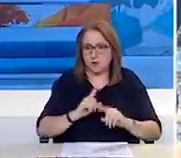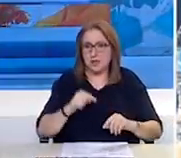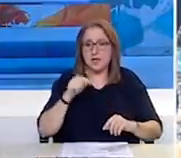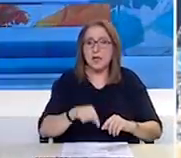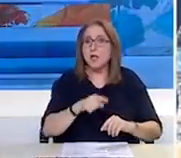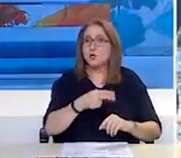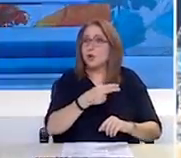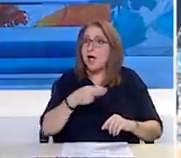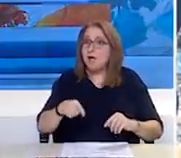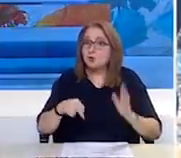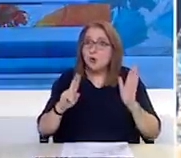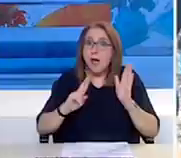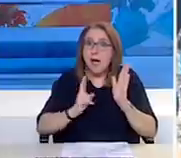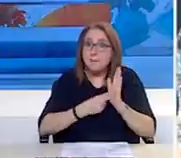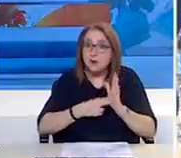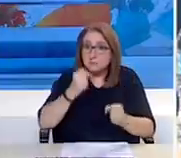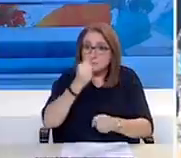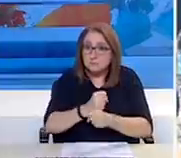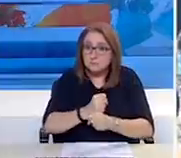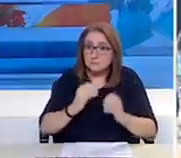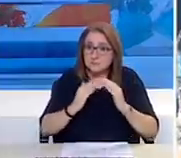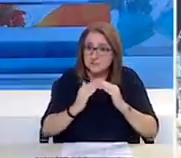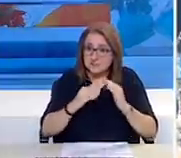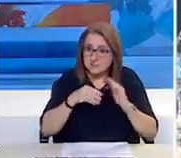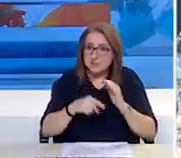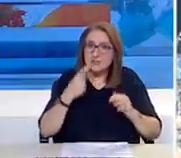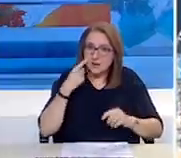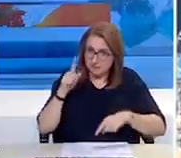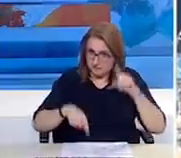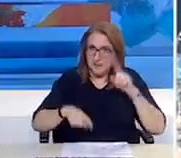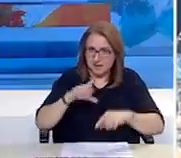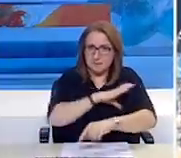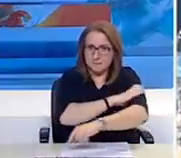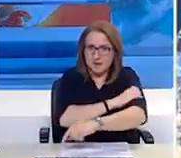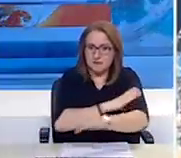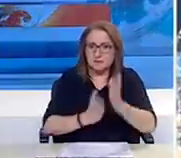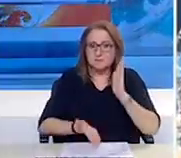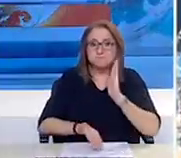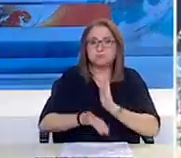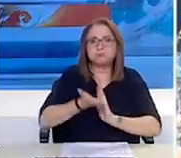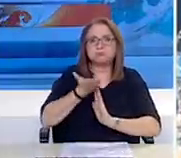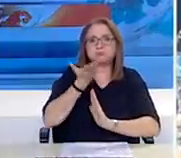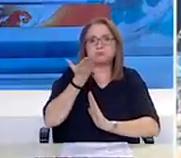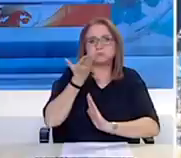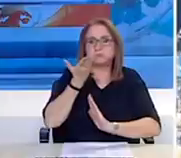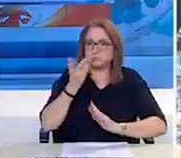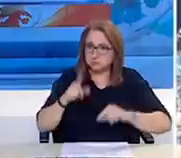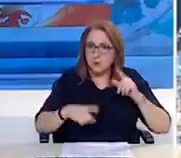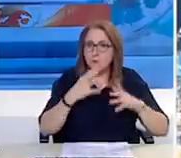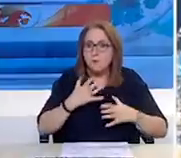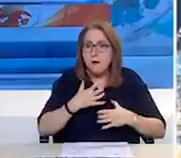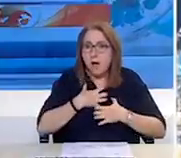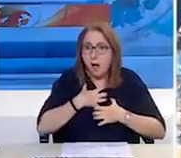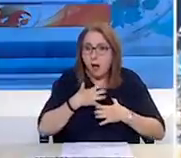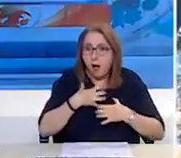περίφημο lockdown, είχε οδηγήσει σε αύξηση των επεισοδίων αρτηριακής υπέρτασης, δηλαδή πίεσης, όπως την ξέρει ο κόσμος, ίσως από το